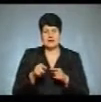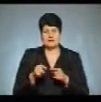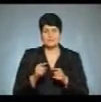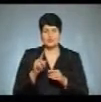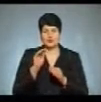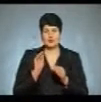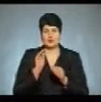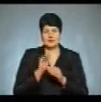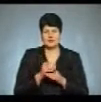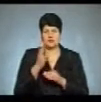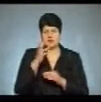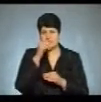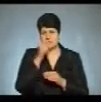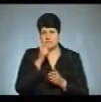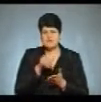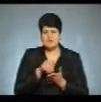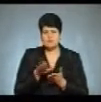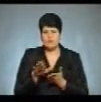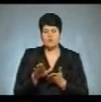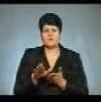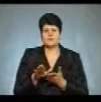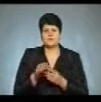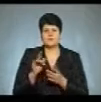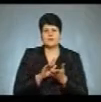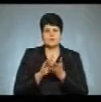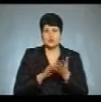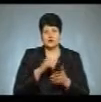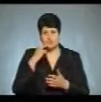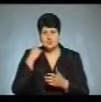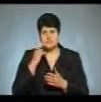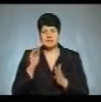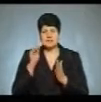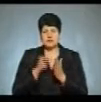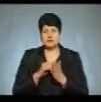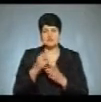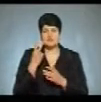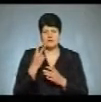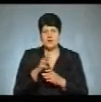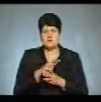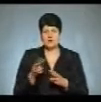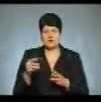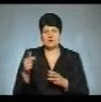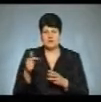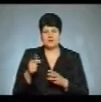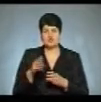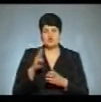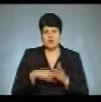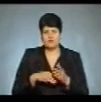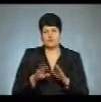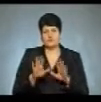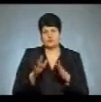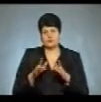додавши пункт про тримісячну відмову від гастролей в Росії, а також запровадивши 2 мільйони гривень штрафу у разі порушення умов